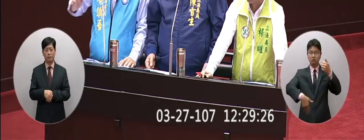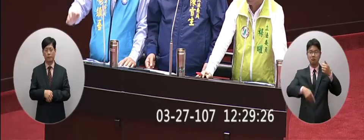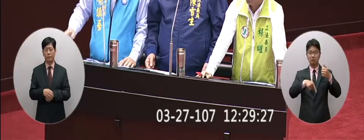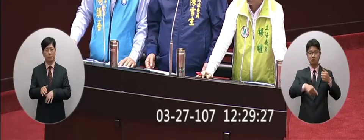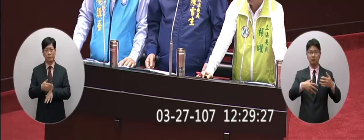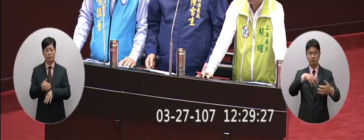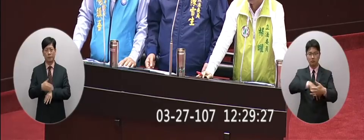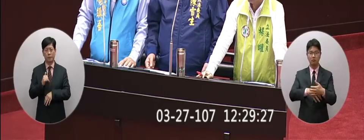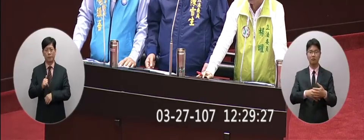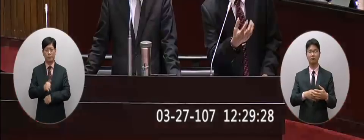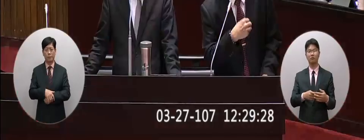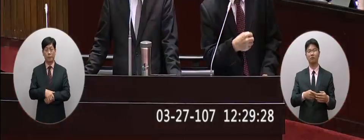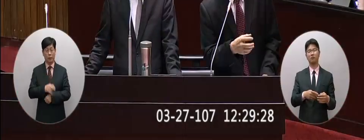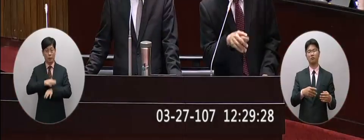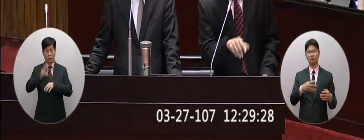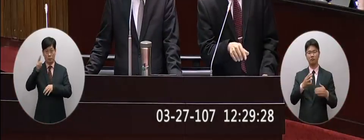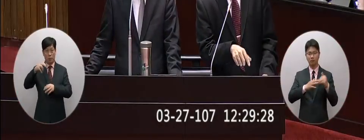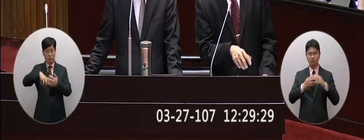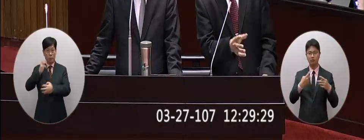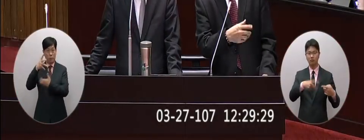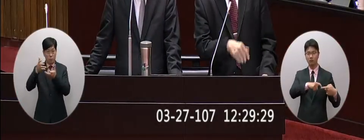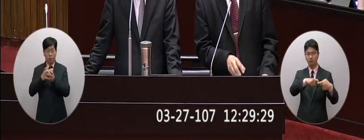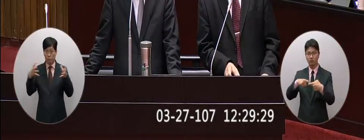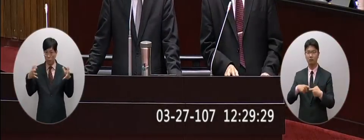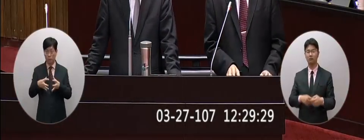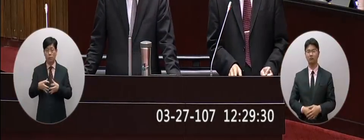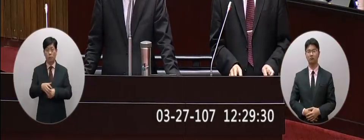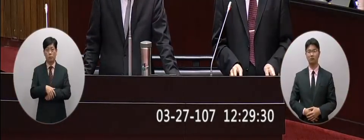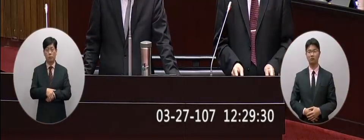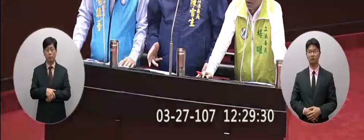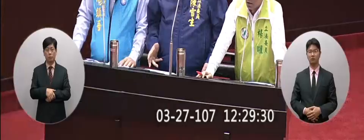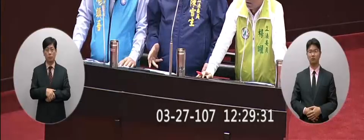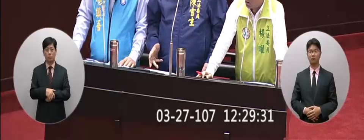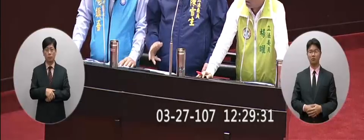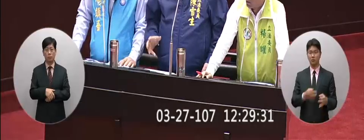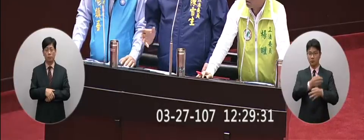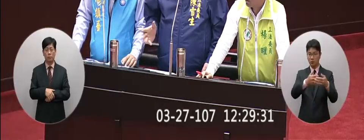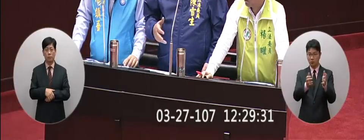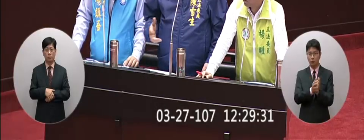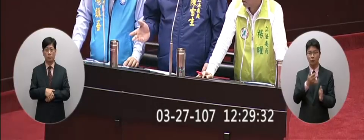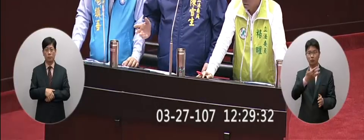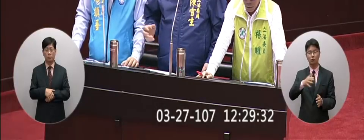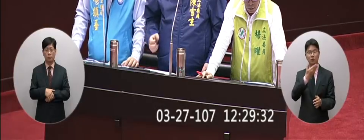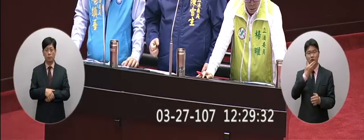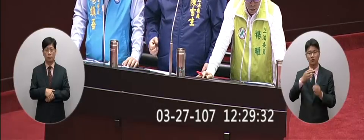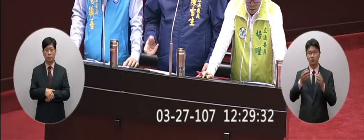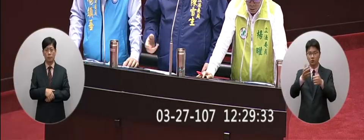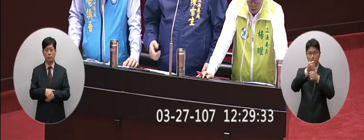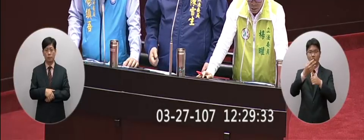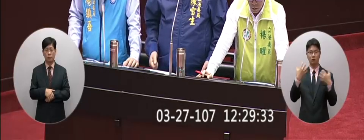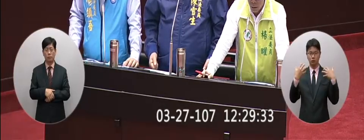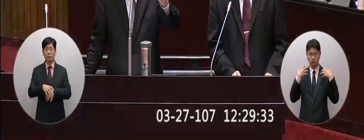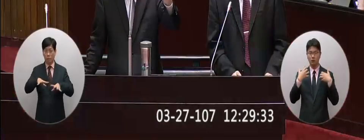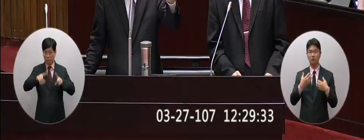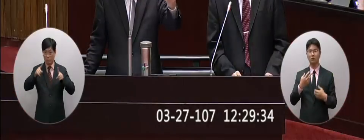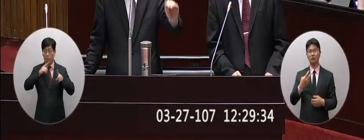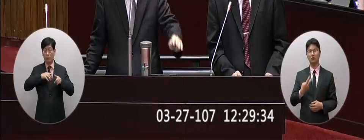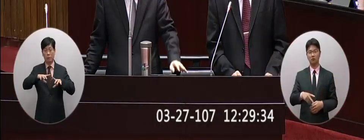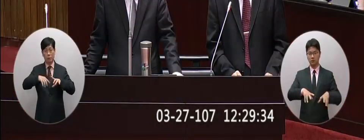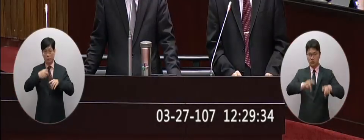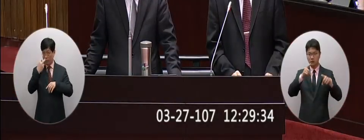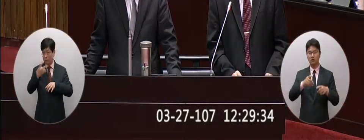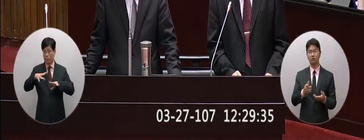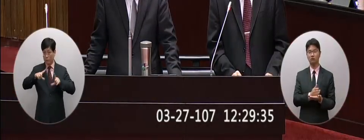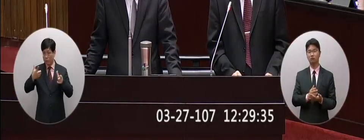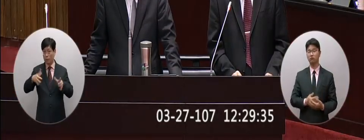同、 不会了， 我会来请那个内政部一起来， 经济部水利署主政嘛，邀请其他相关的部会来 先去做初步